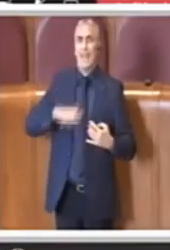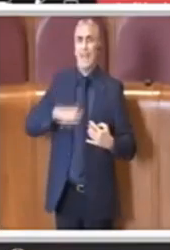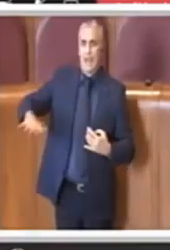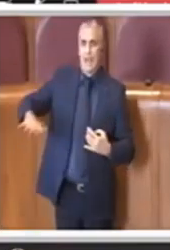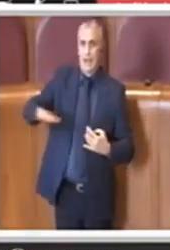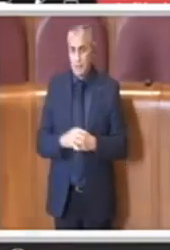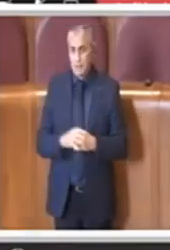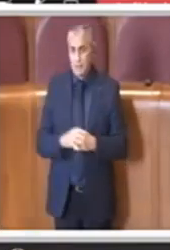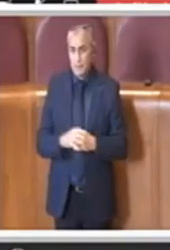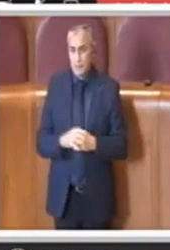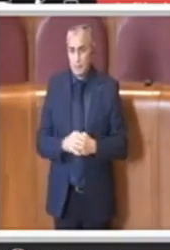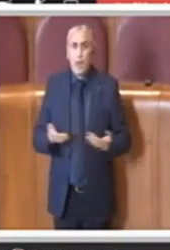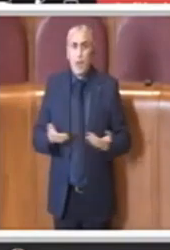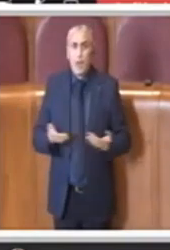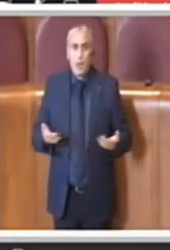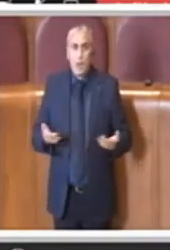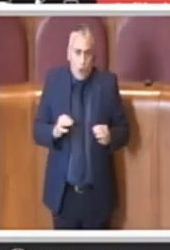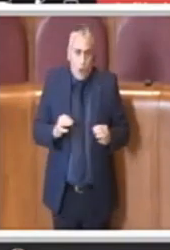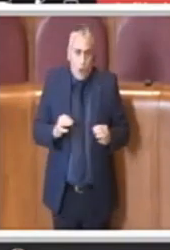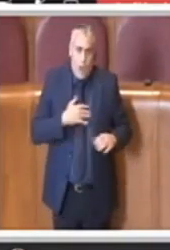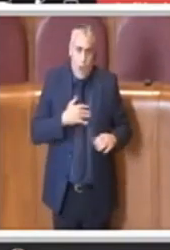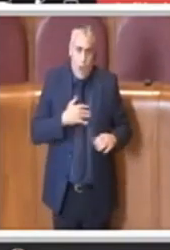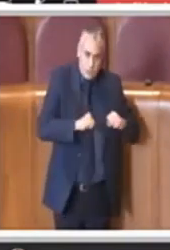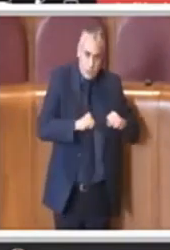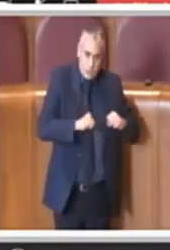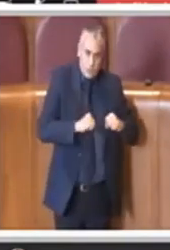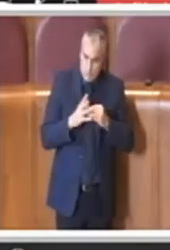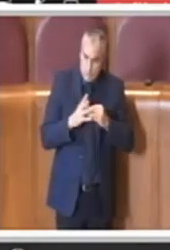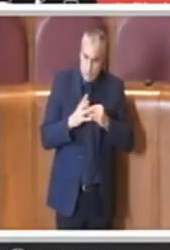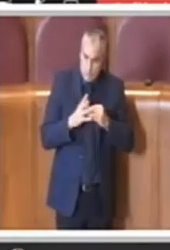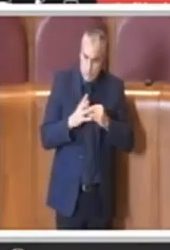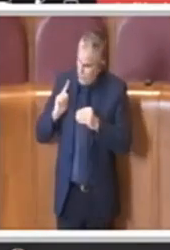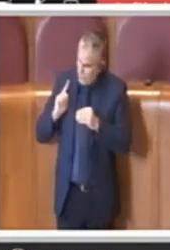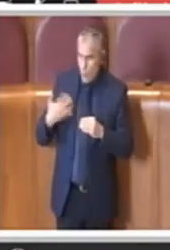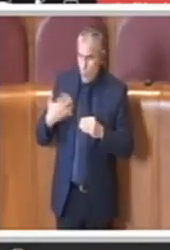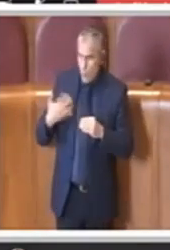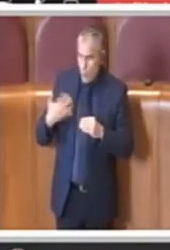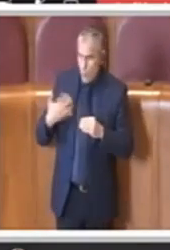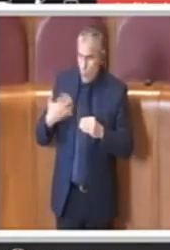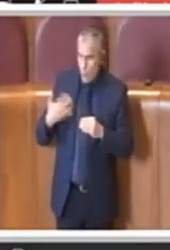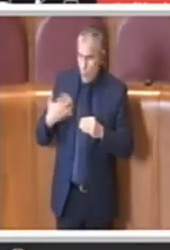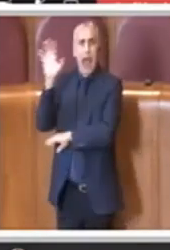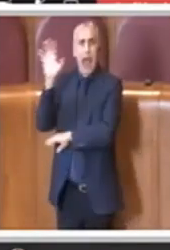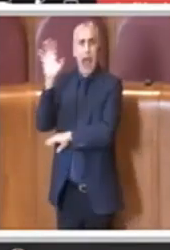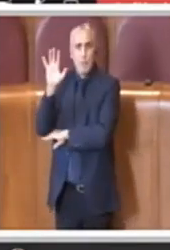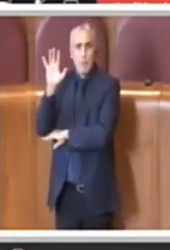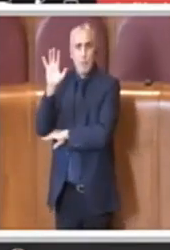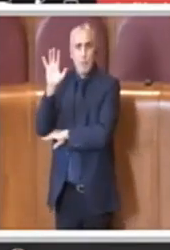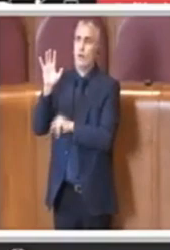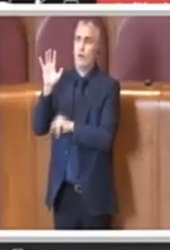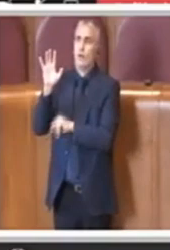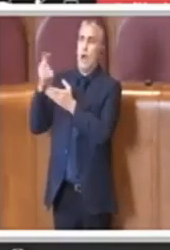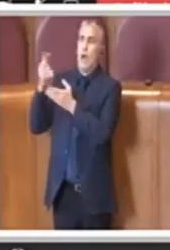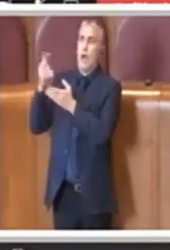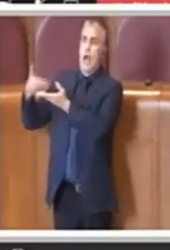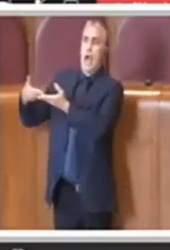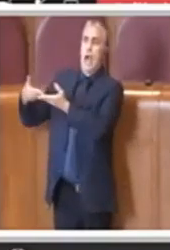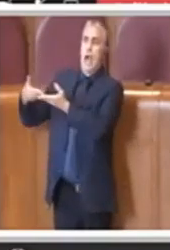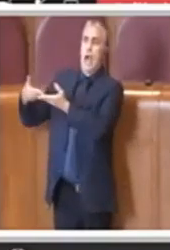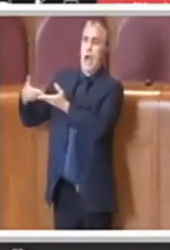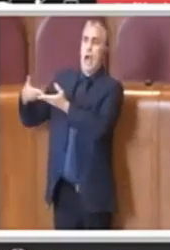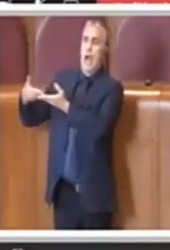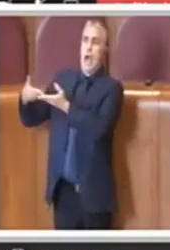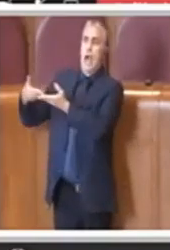per dirvi che comunque sul verde si sta facendo tantissimo e sappiamo quanto gli alberi possono incidere sulla riduzione della CO2.